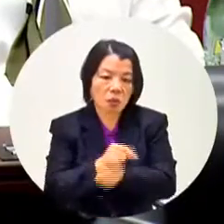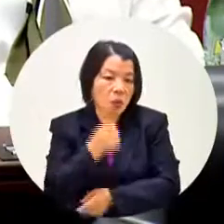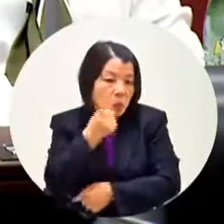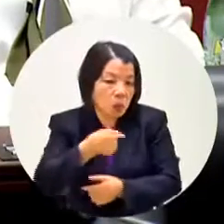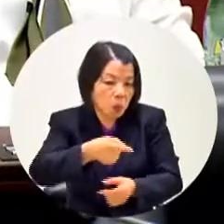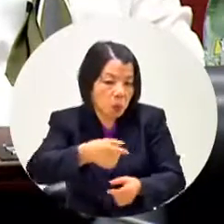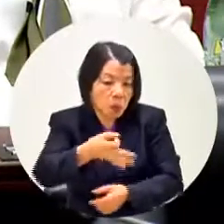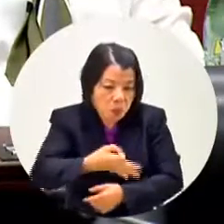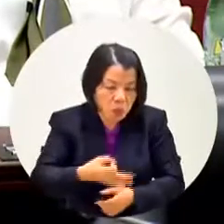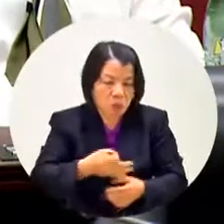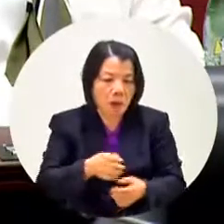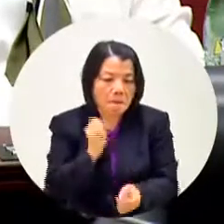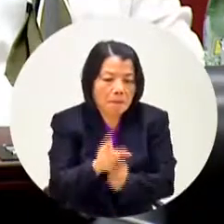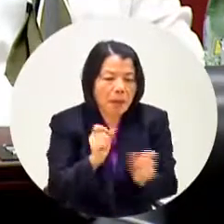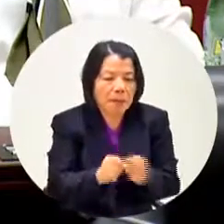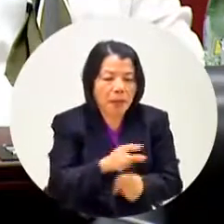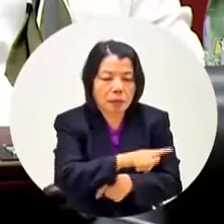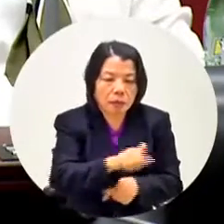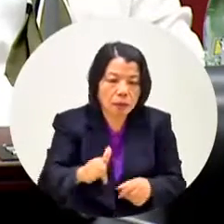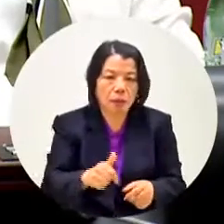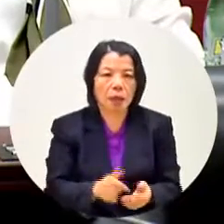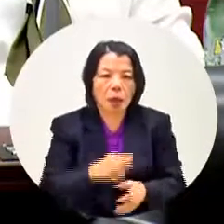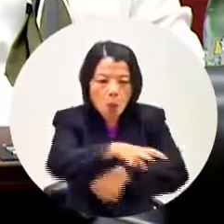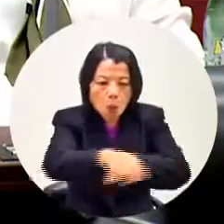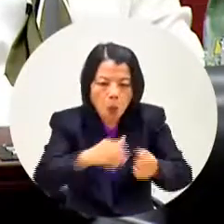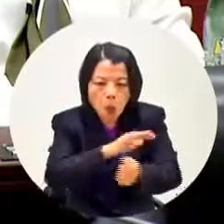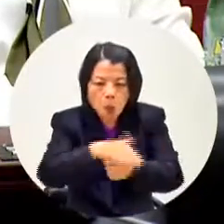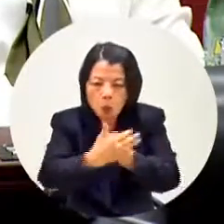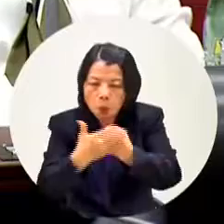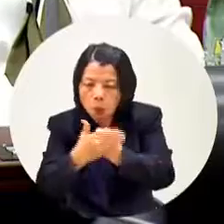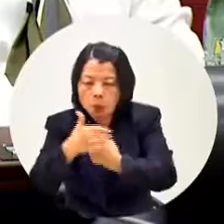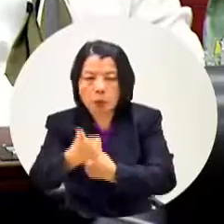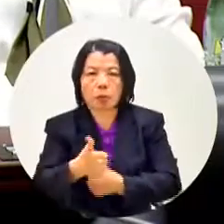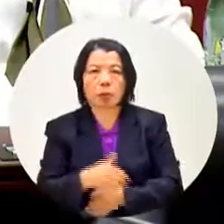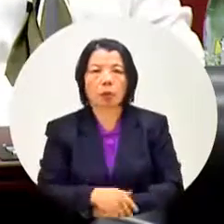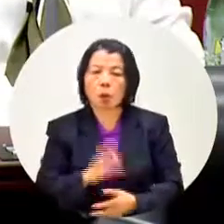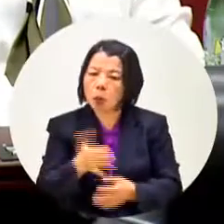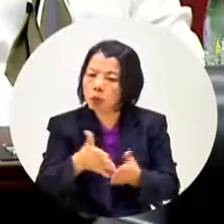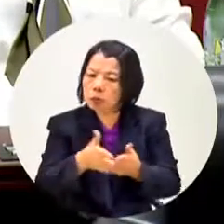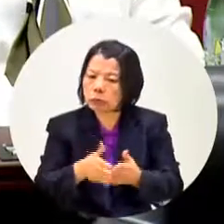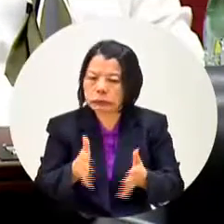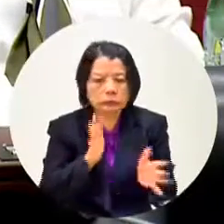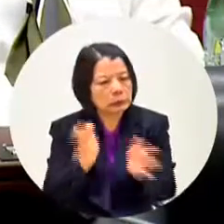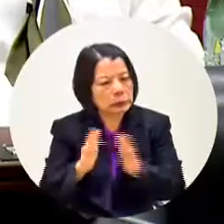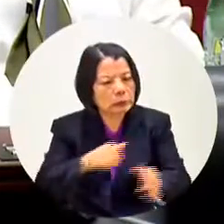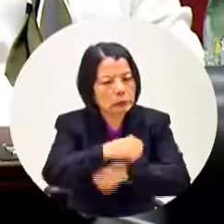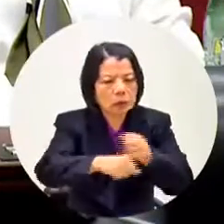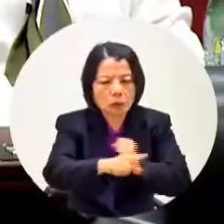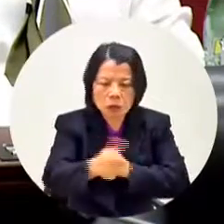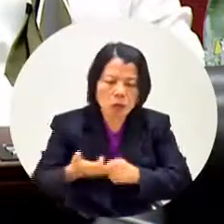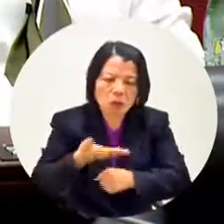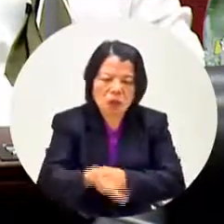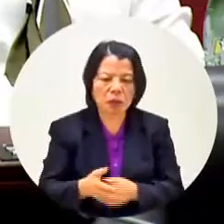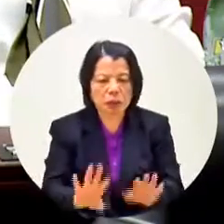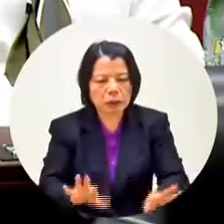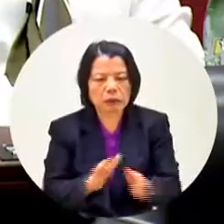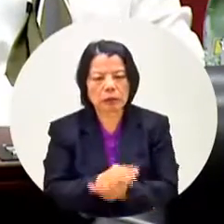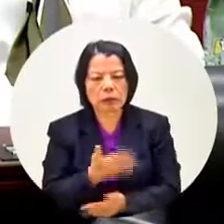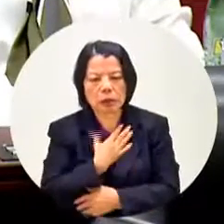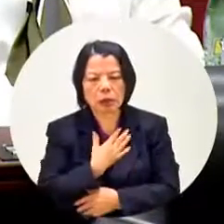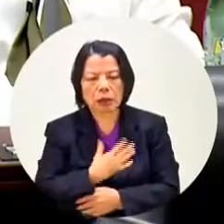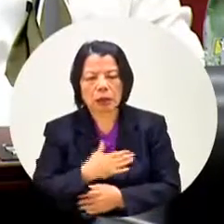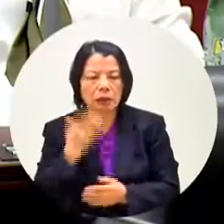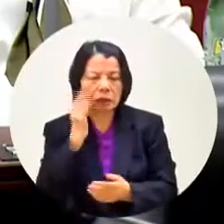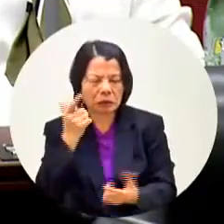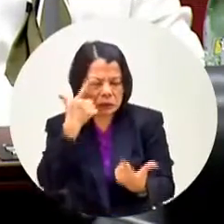拿个便当放在地上喂这些流浪狗吃，吃完之后不收拾造成环境的问题，这就不是。那些在